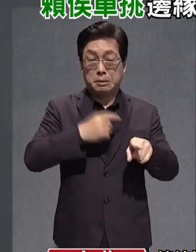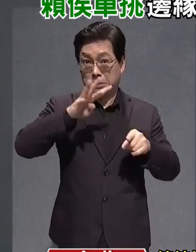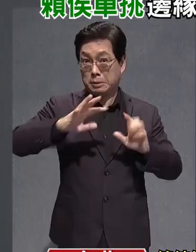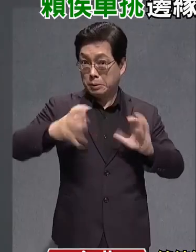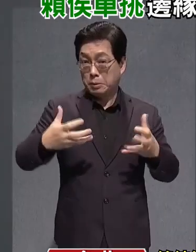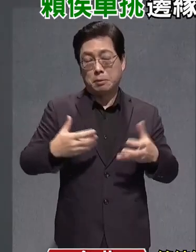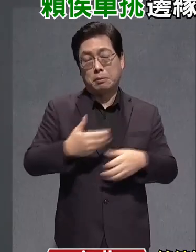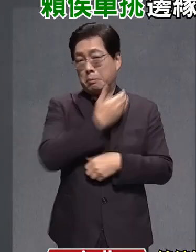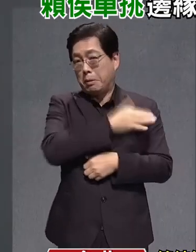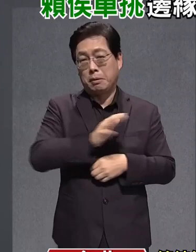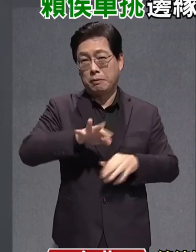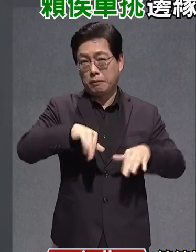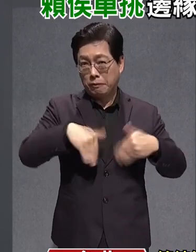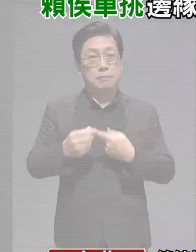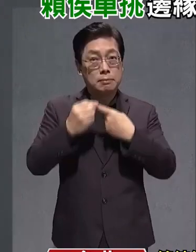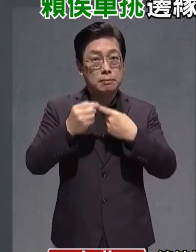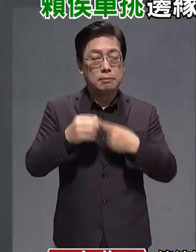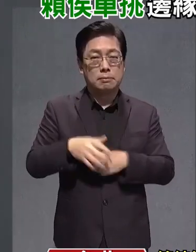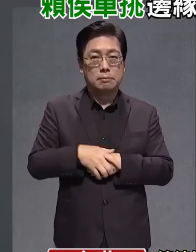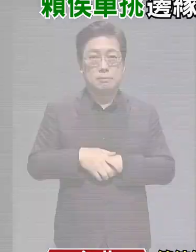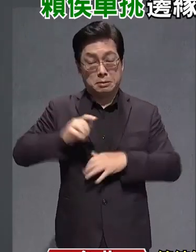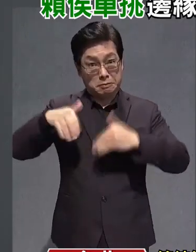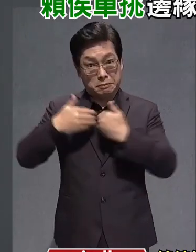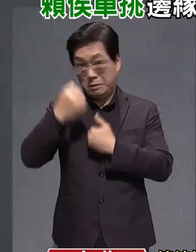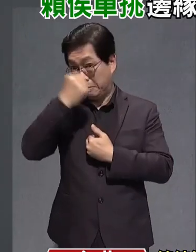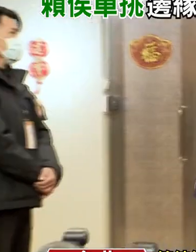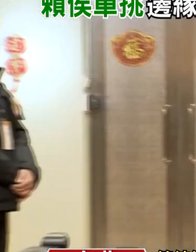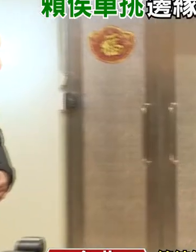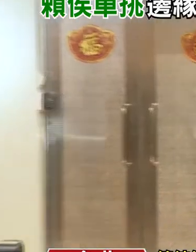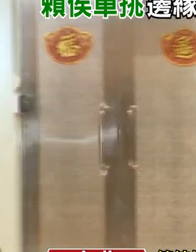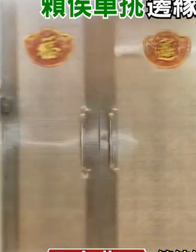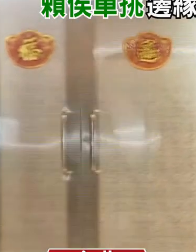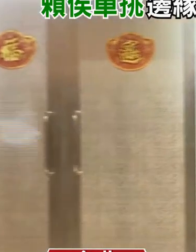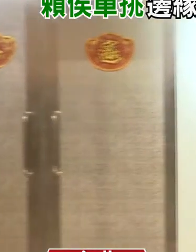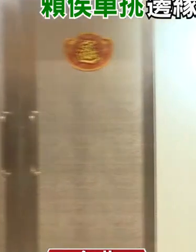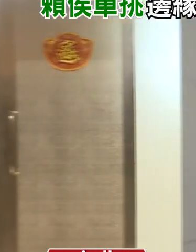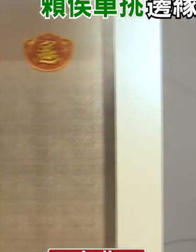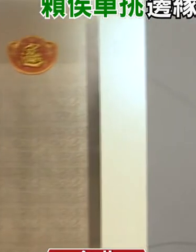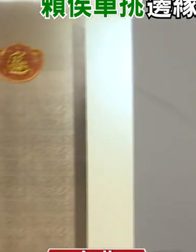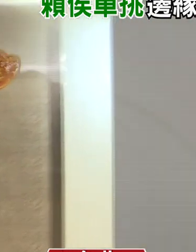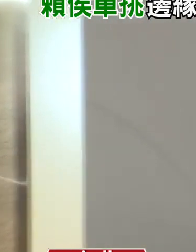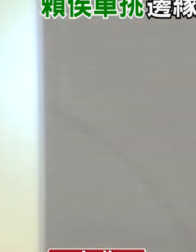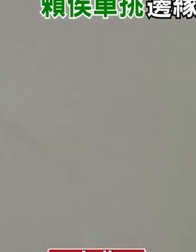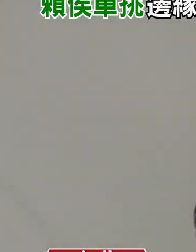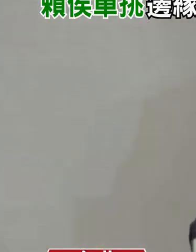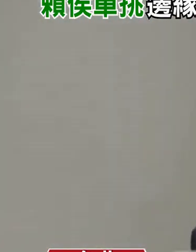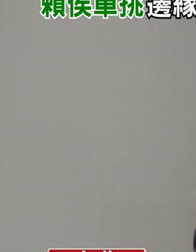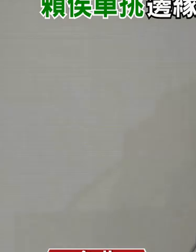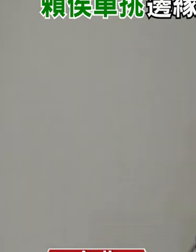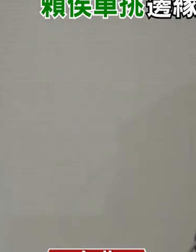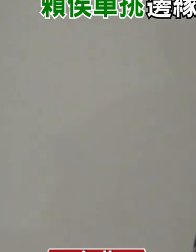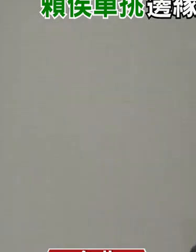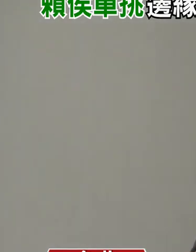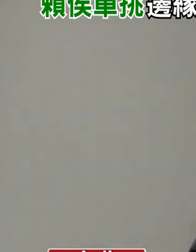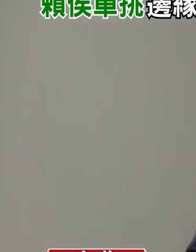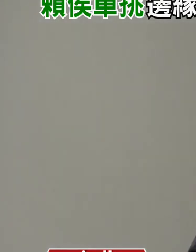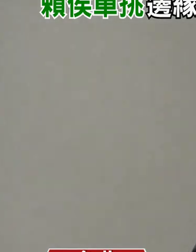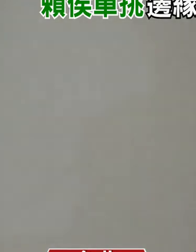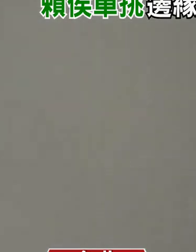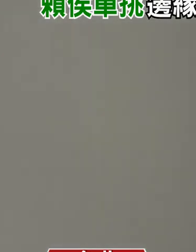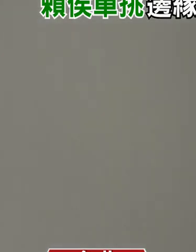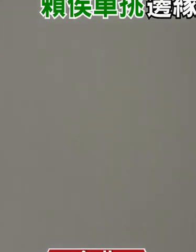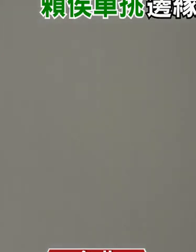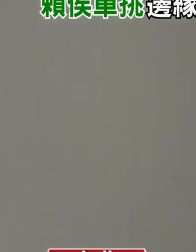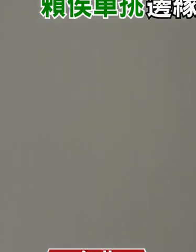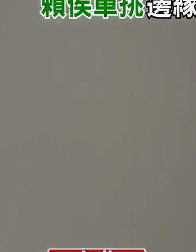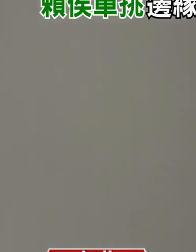的路线，却反其道而行，不但不反共，而且亲共。 第二次政见发表会，民进党总统候选人赖清德炮口对准